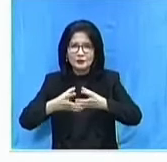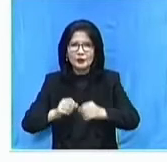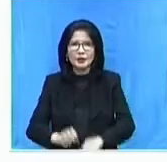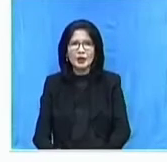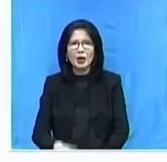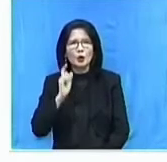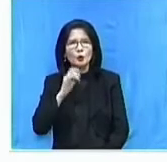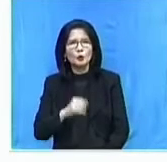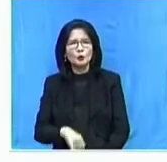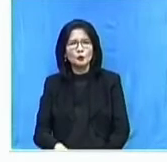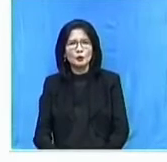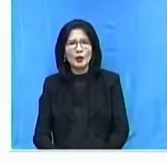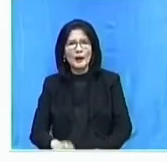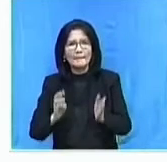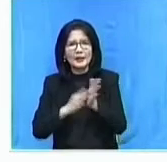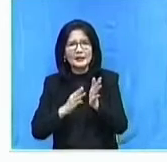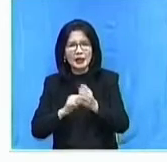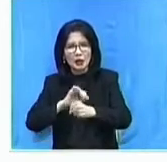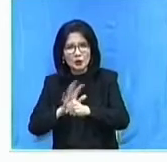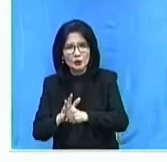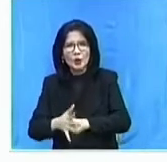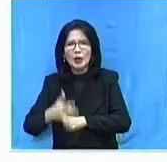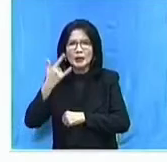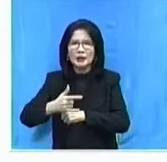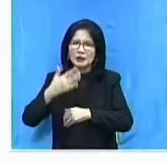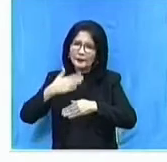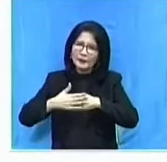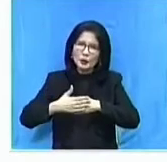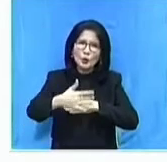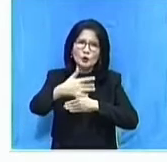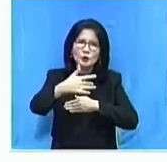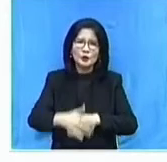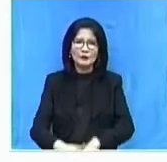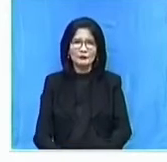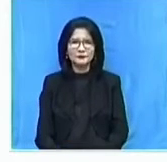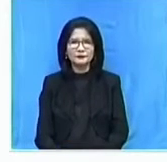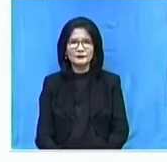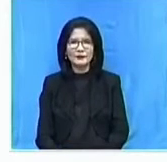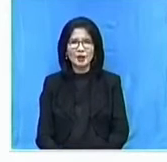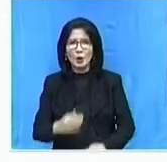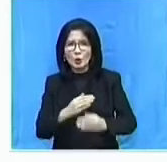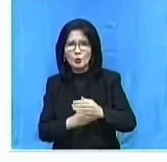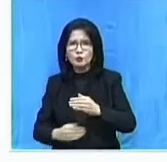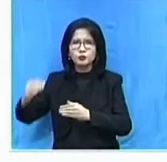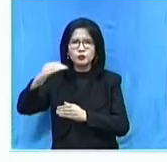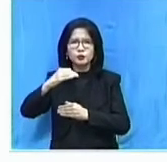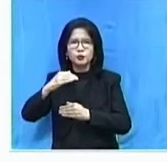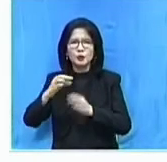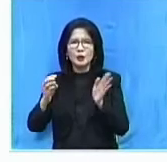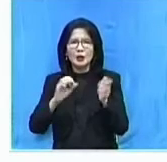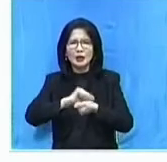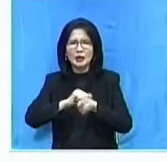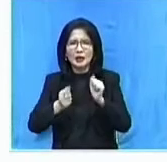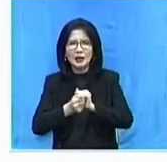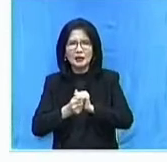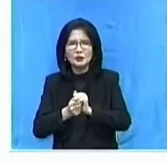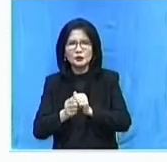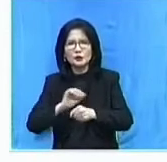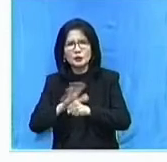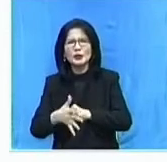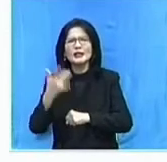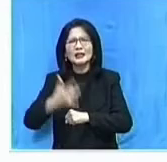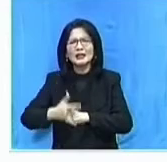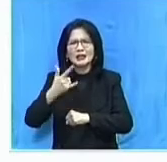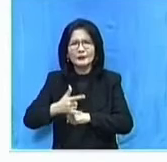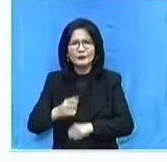memerangi pandemic of it 19 masih akan terus berlanjut lonjakan kasus covert 19 masih akan